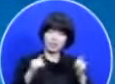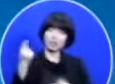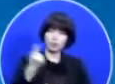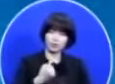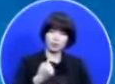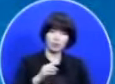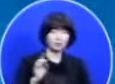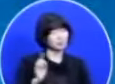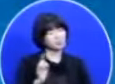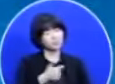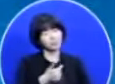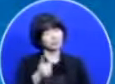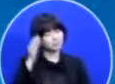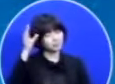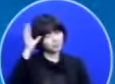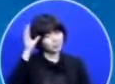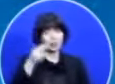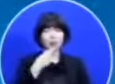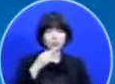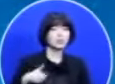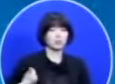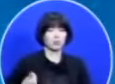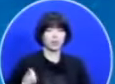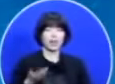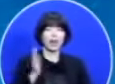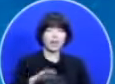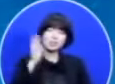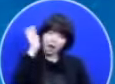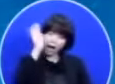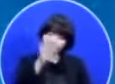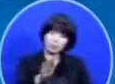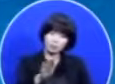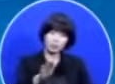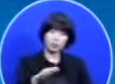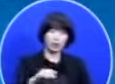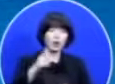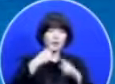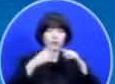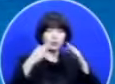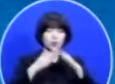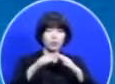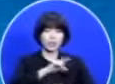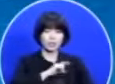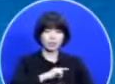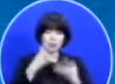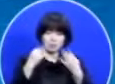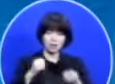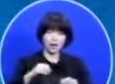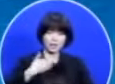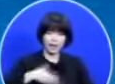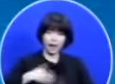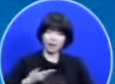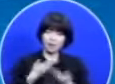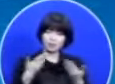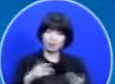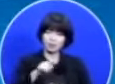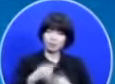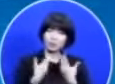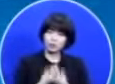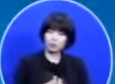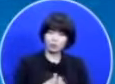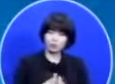모르겠어요 그러나 혹시 앞으로 교회 이름이 많이 알려져서 그런 경우가 생길 수도